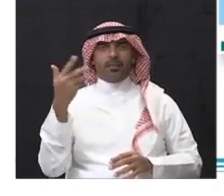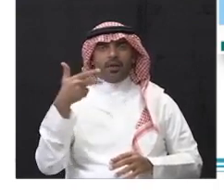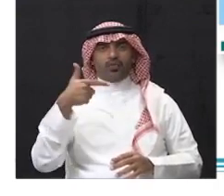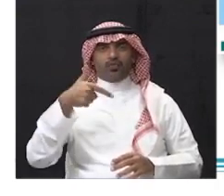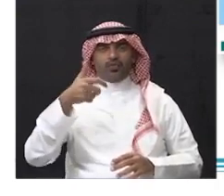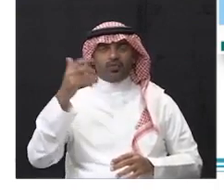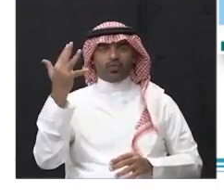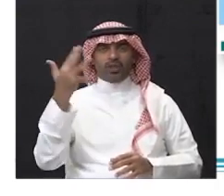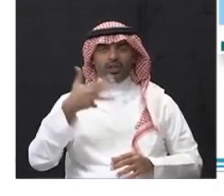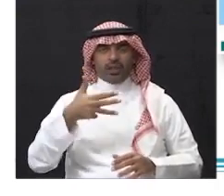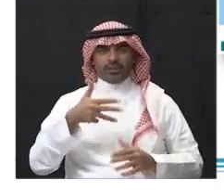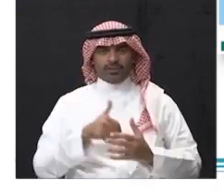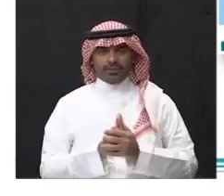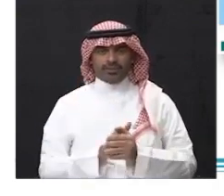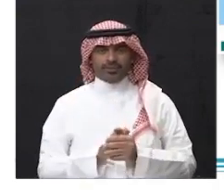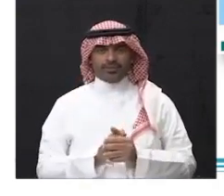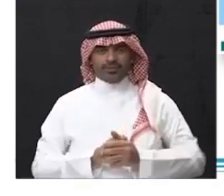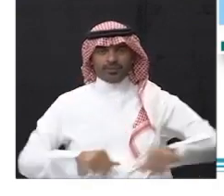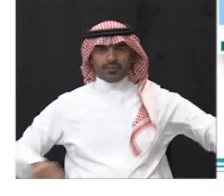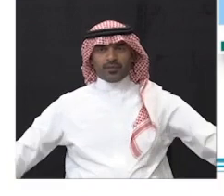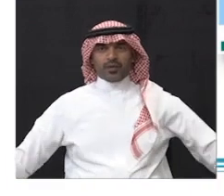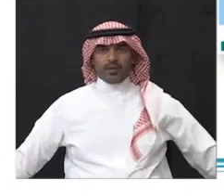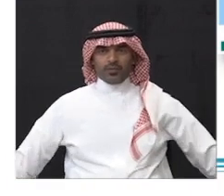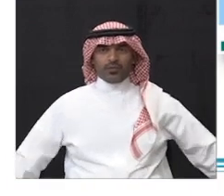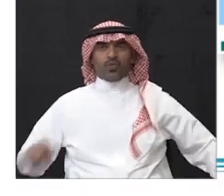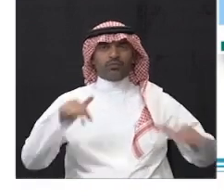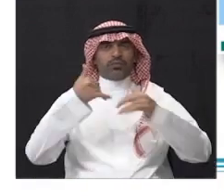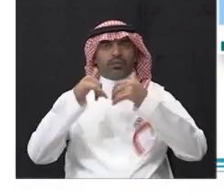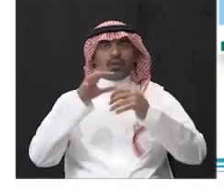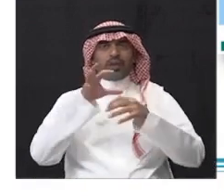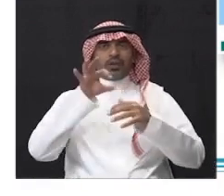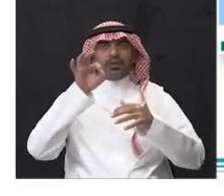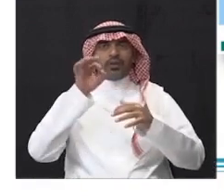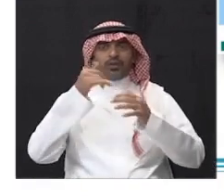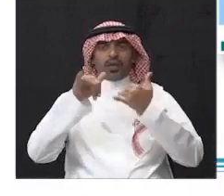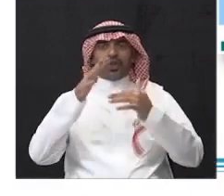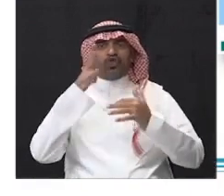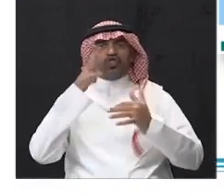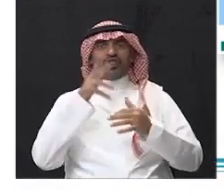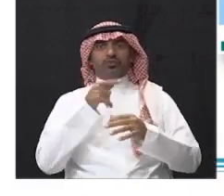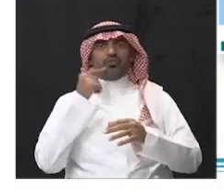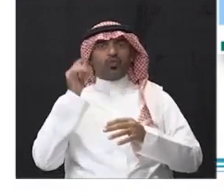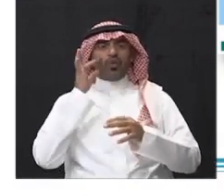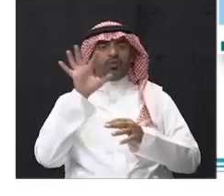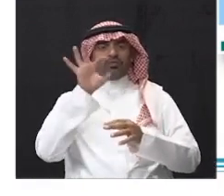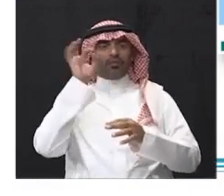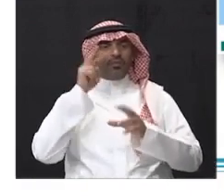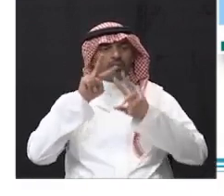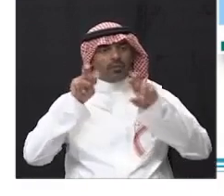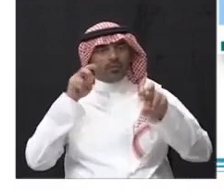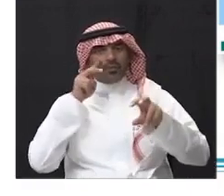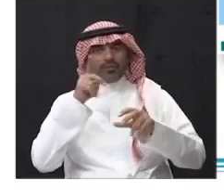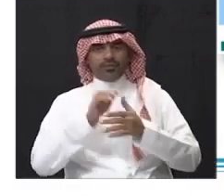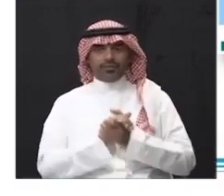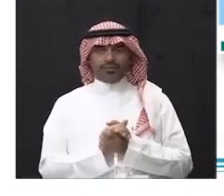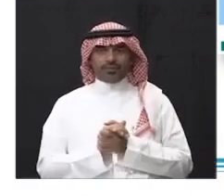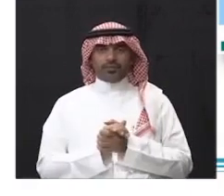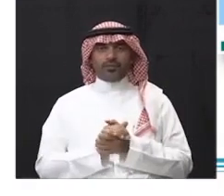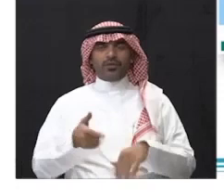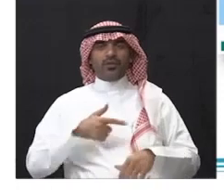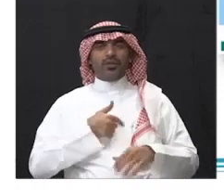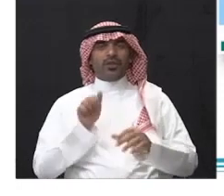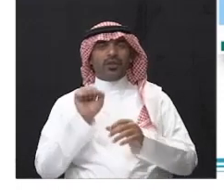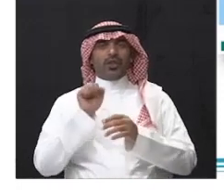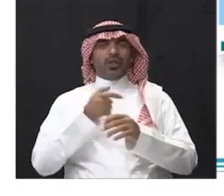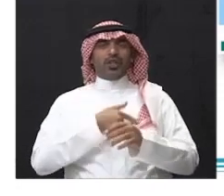سؤال: علل. الأمير هنري لقب بالملاح لماذا؟ أحسنتم،